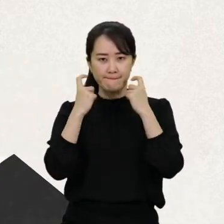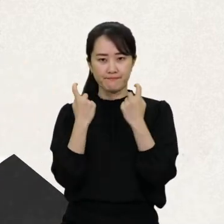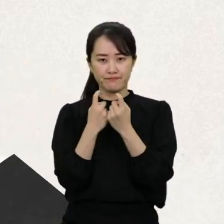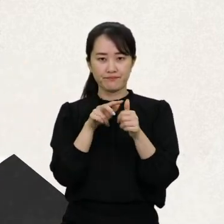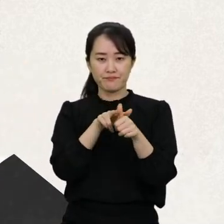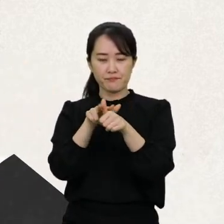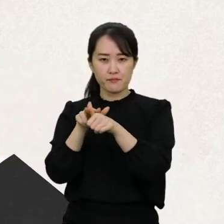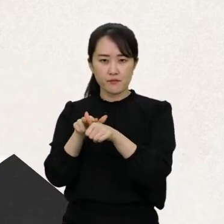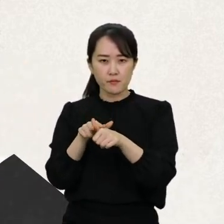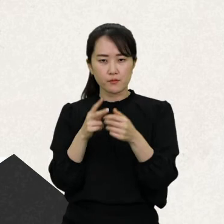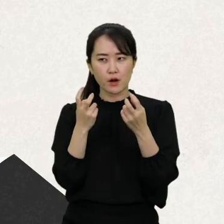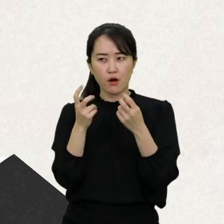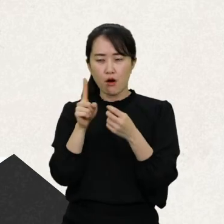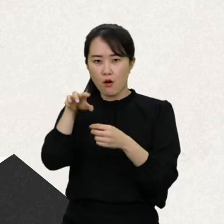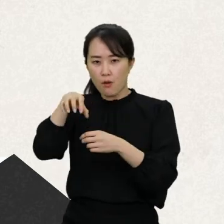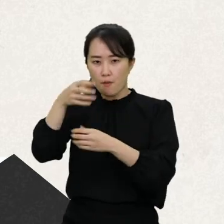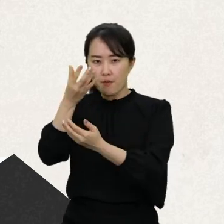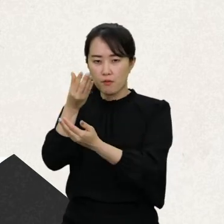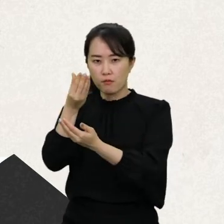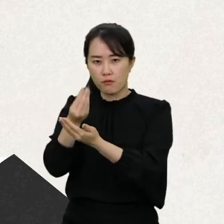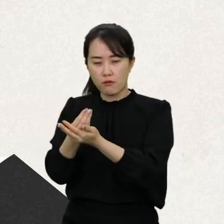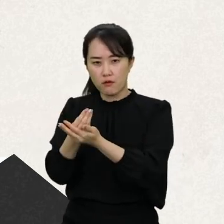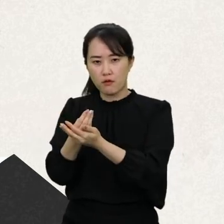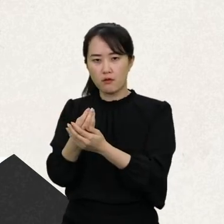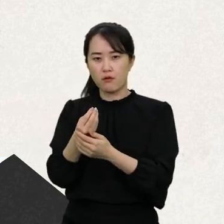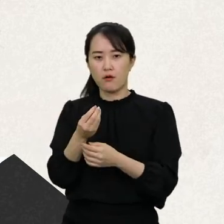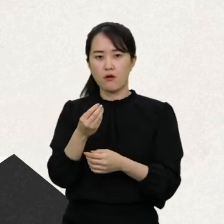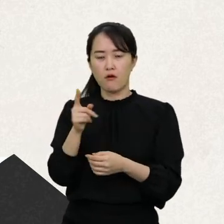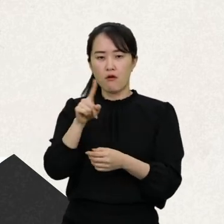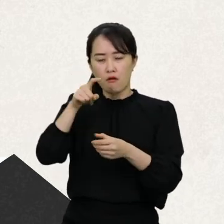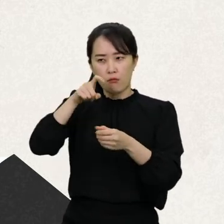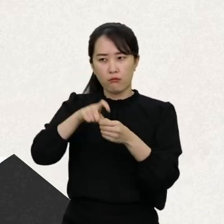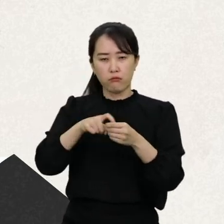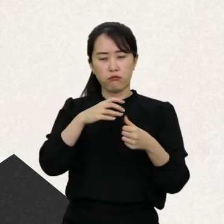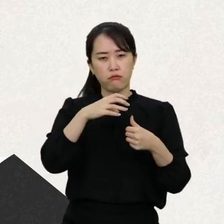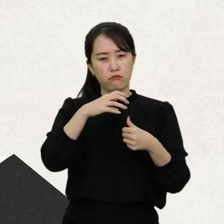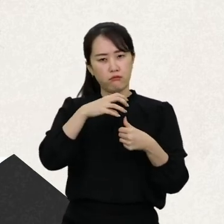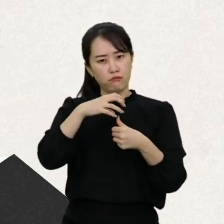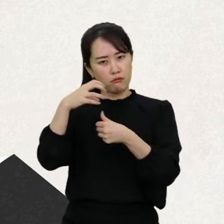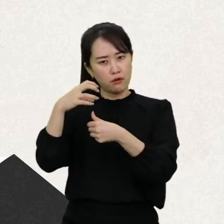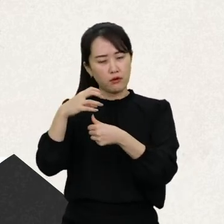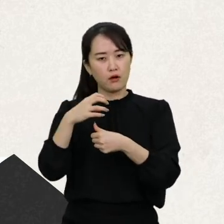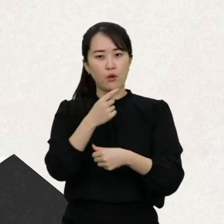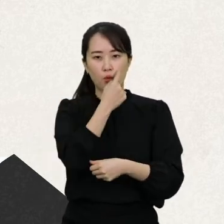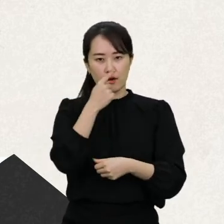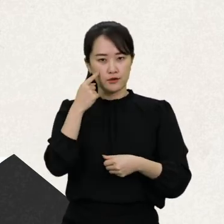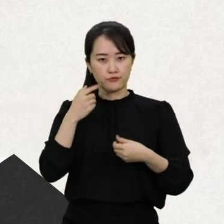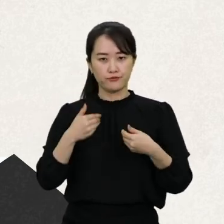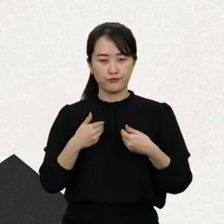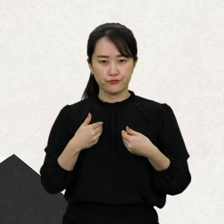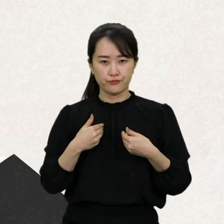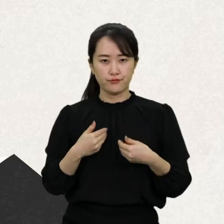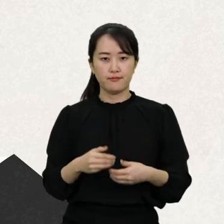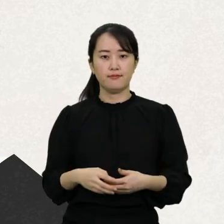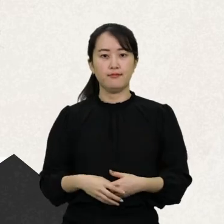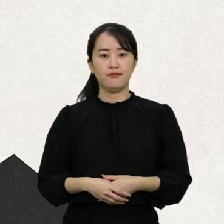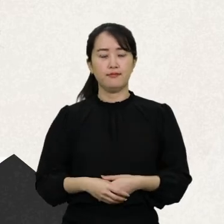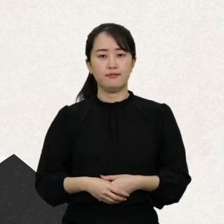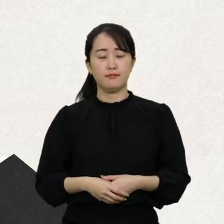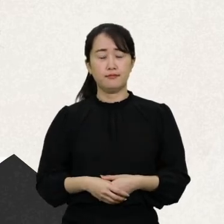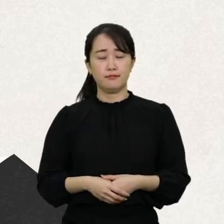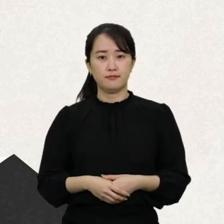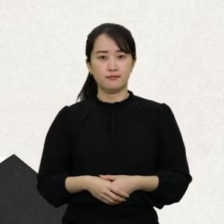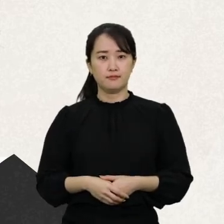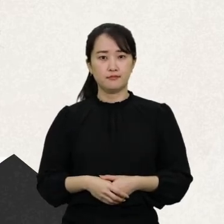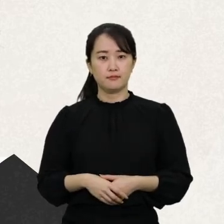정보가 어떻게 저장되고 보관되며 어떠한 목적으로 사용되었는지 확인하는 게 중요하겠죠.